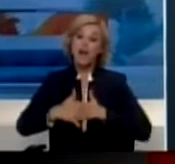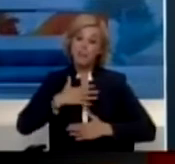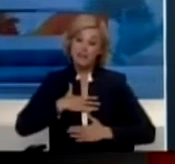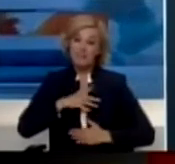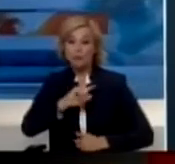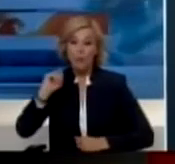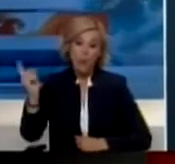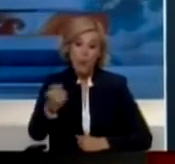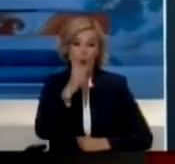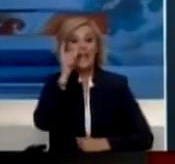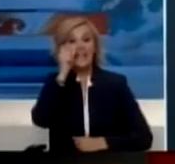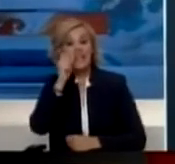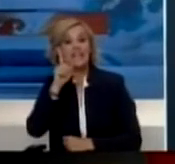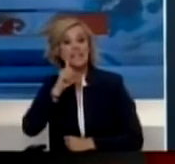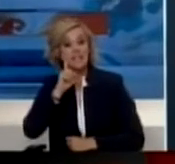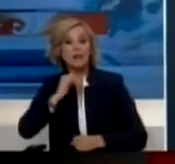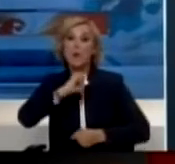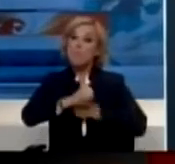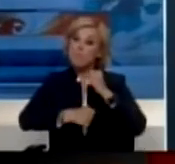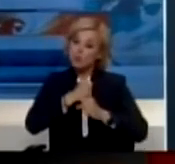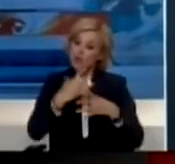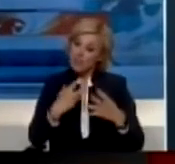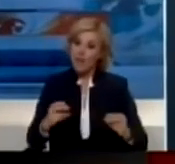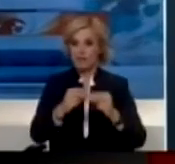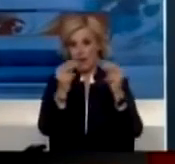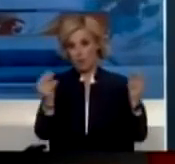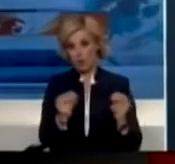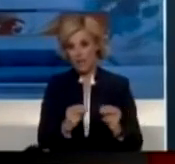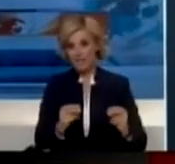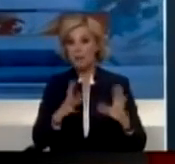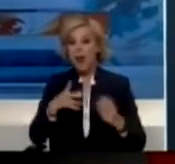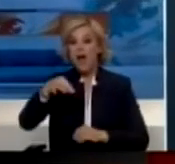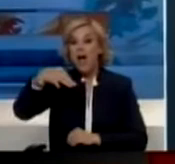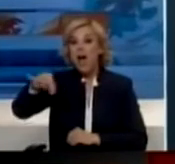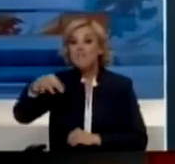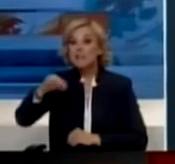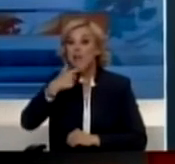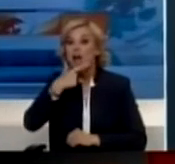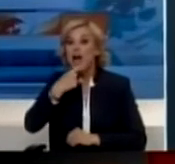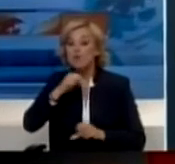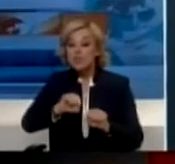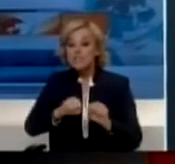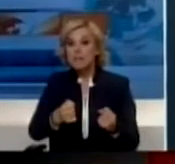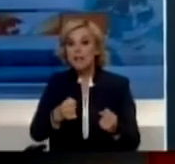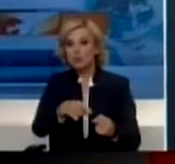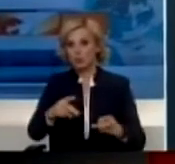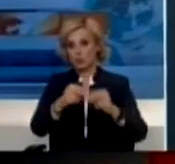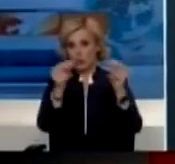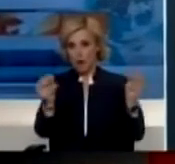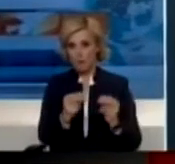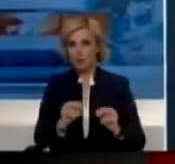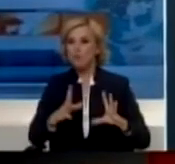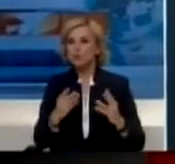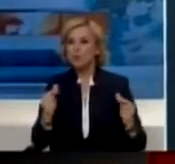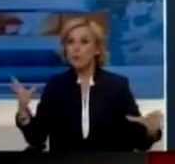η προσπάθεια μας ναι αποδίδει. Το αποτέλεσμα όμως είναι ακόμα εύθραυστο. Γι' αυτό και πρέπει να το διαφυλάξουμε. Και ο τρόπος για να το πετύχουμε